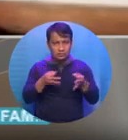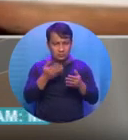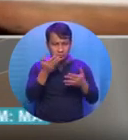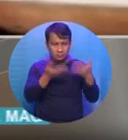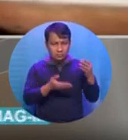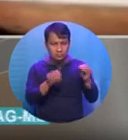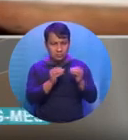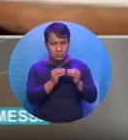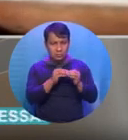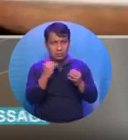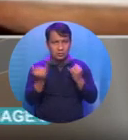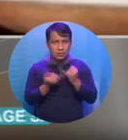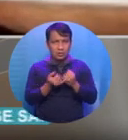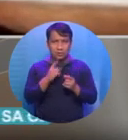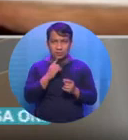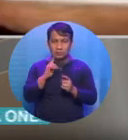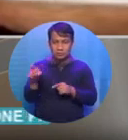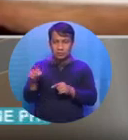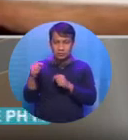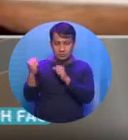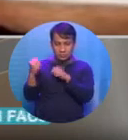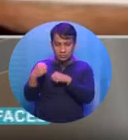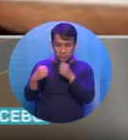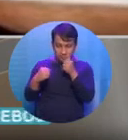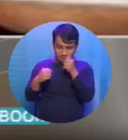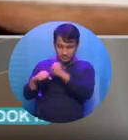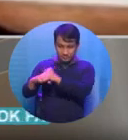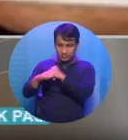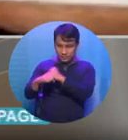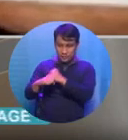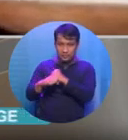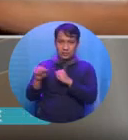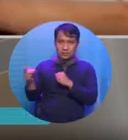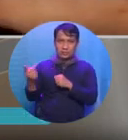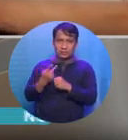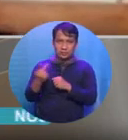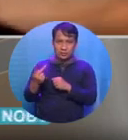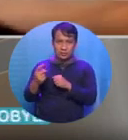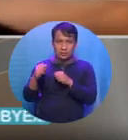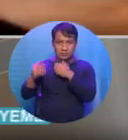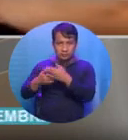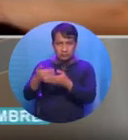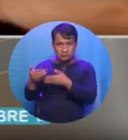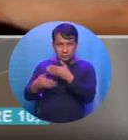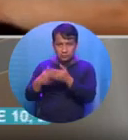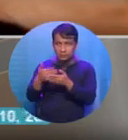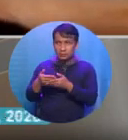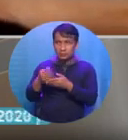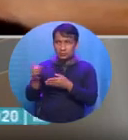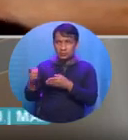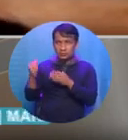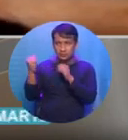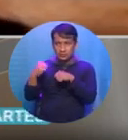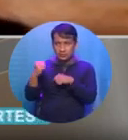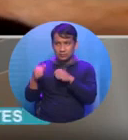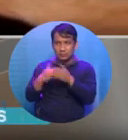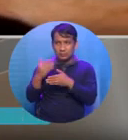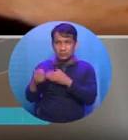ng sobra po. Okay, so sinagot mo and then nandun kayo sa proseso na getting to know each other